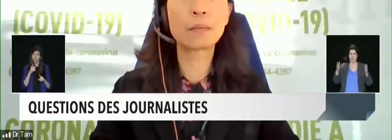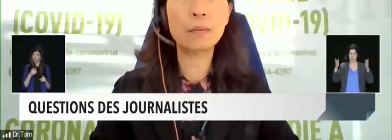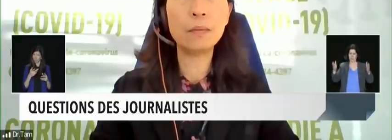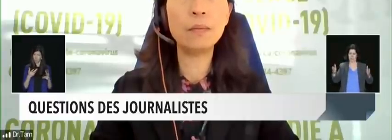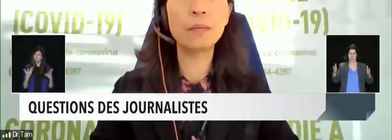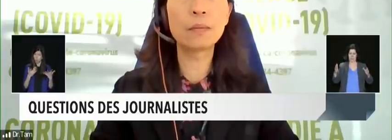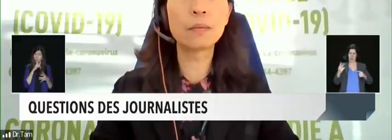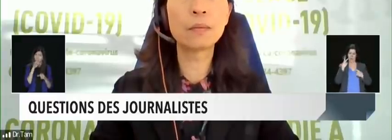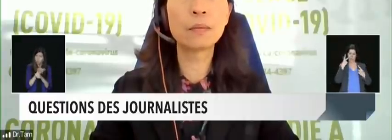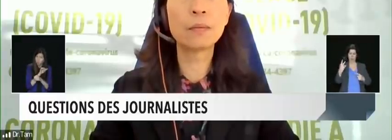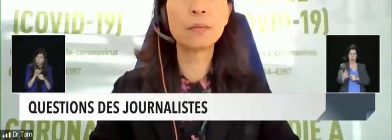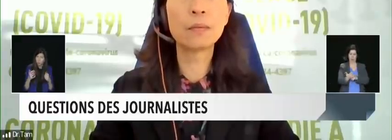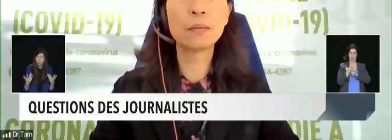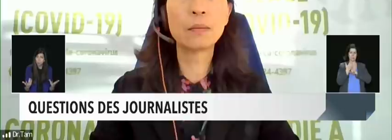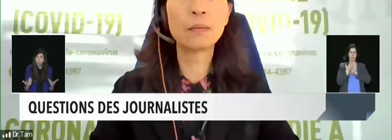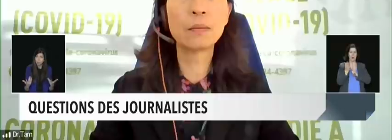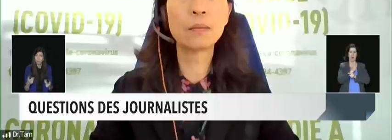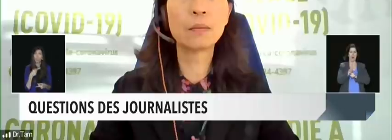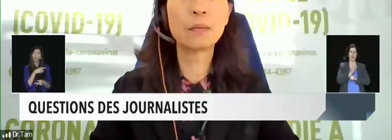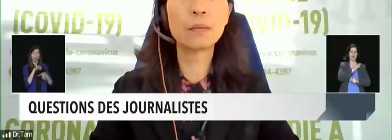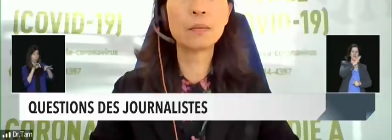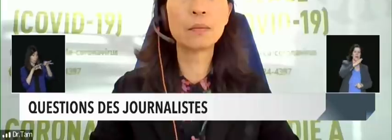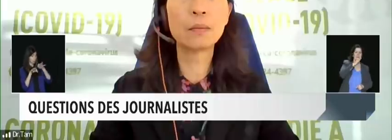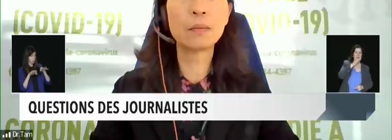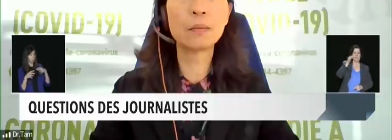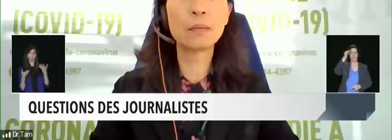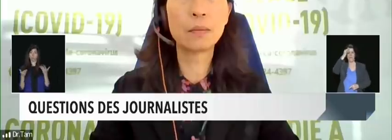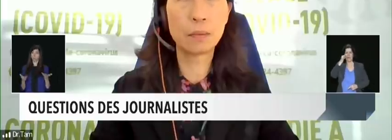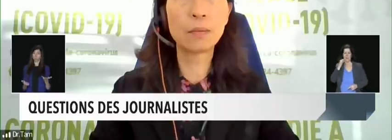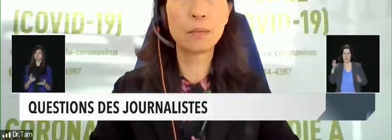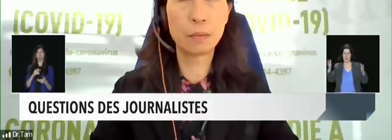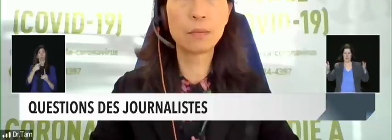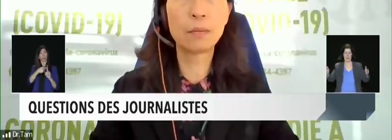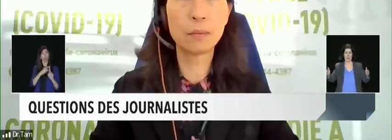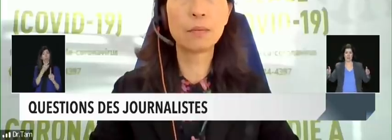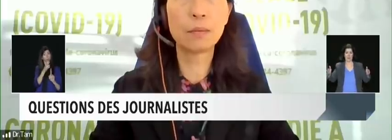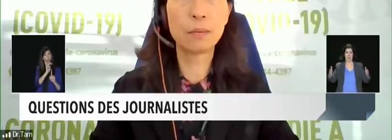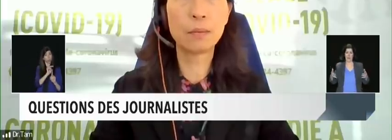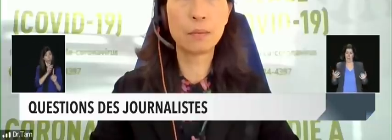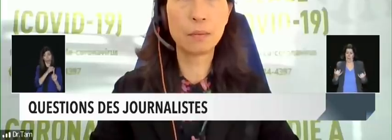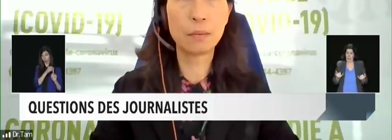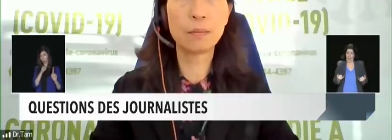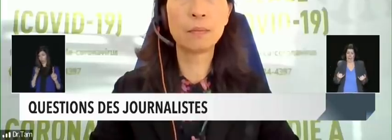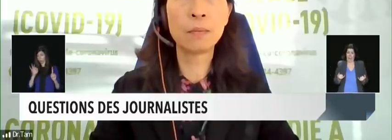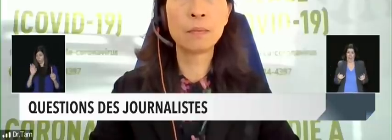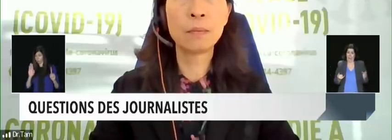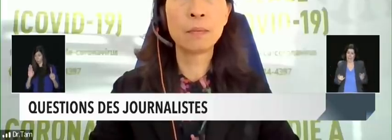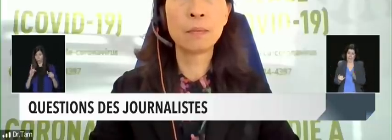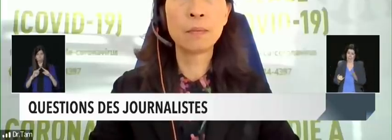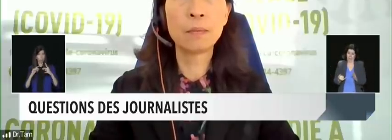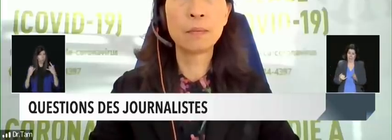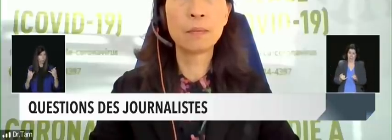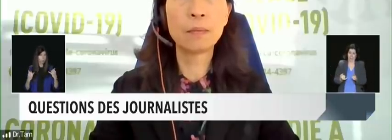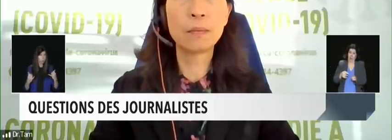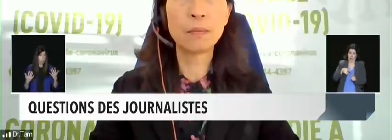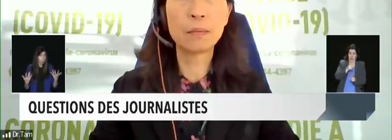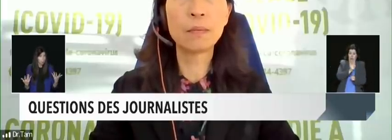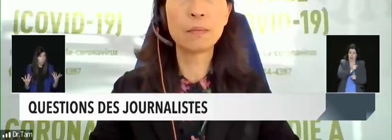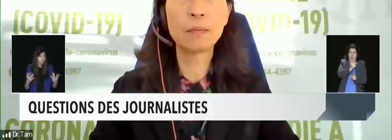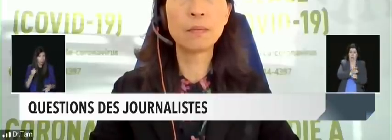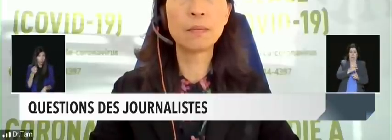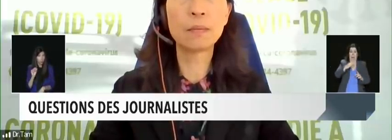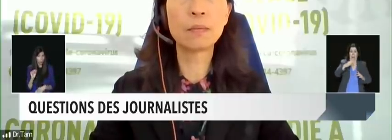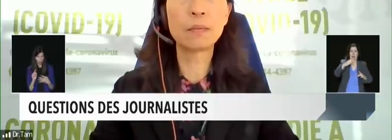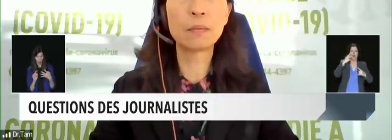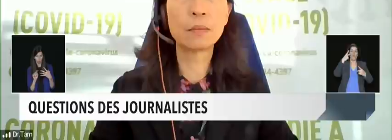février, donc aux dernières nouvelles, on est en plein au milieu de ça et on est exactement au pic qui est présenté dans ce